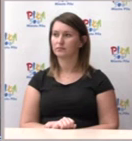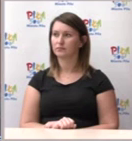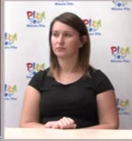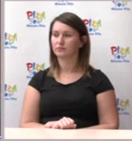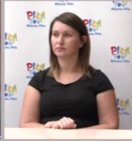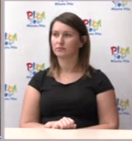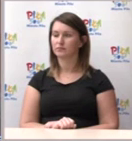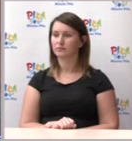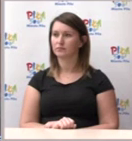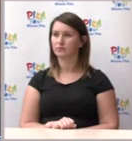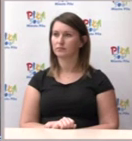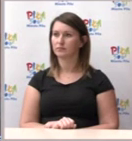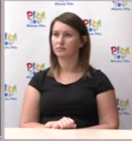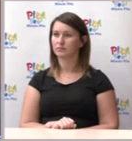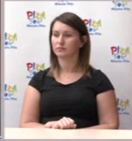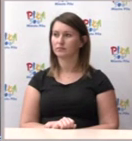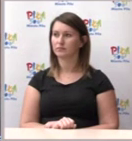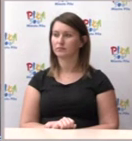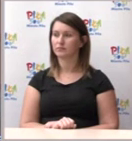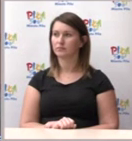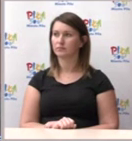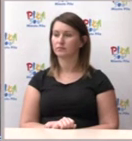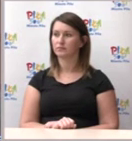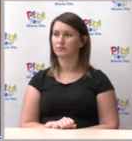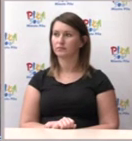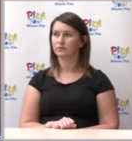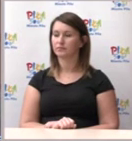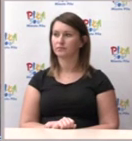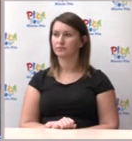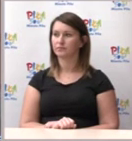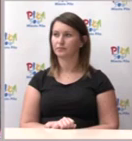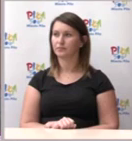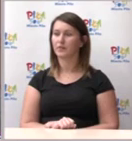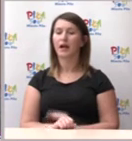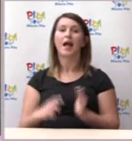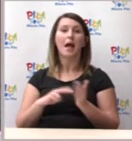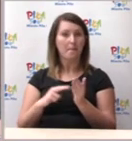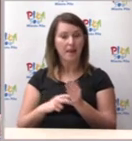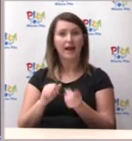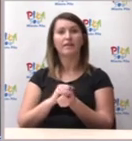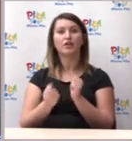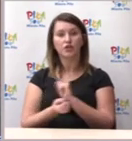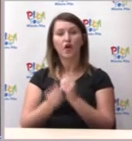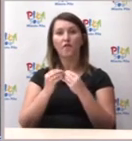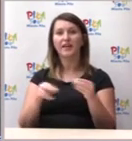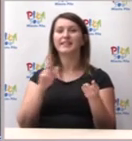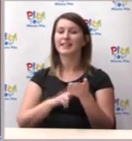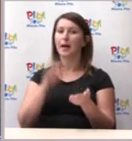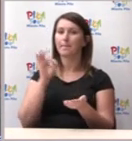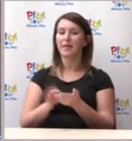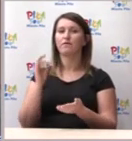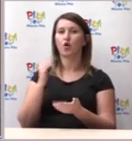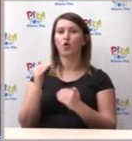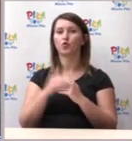budowy planu finansowego na tą inwestycję i w którymś momencie mam taką nadzieję jako dyrektor